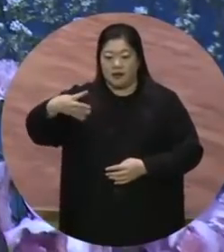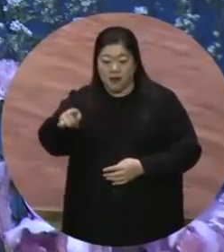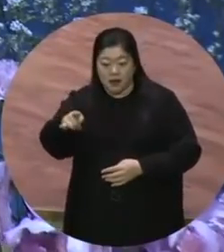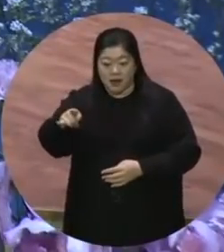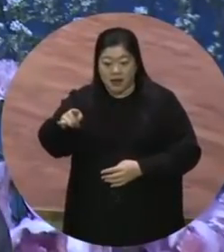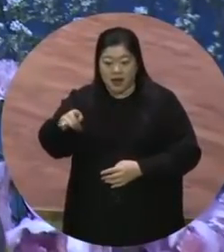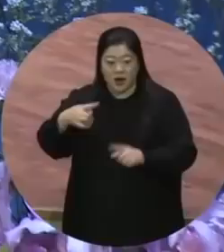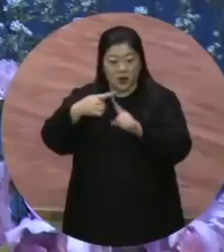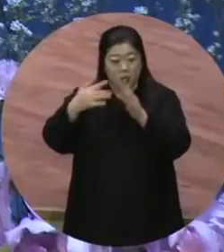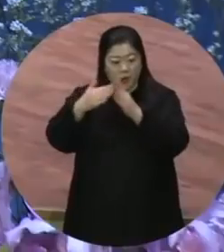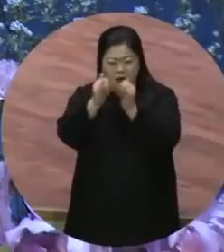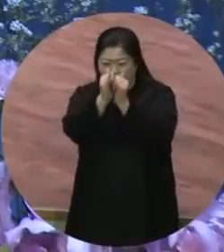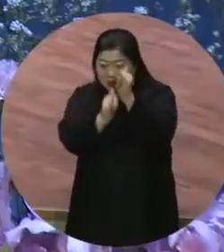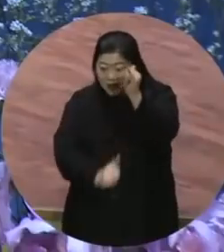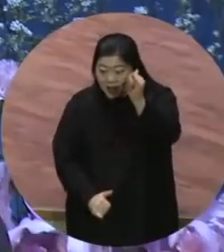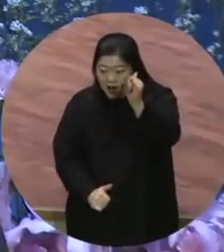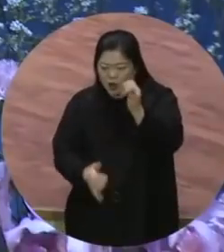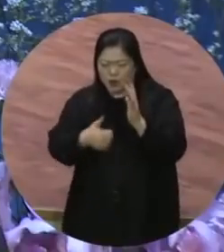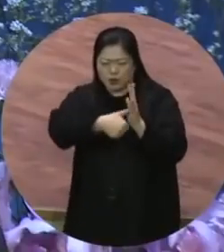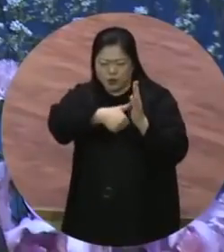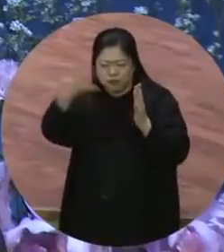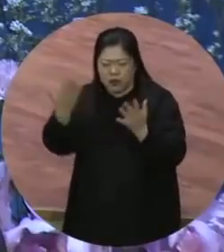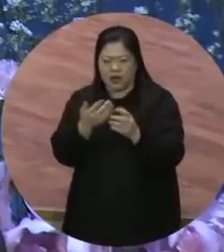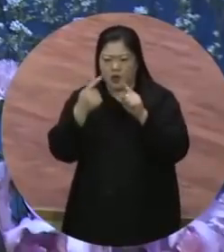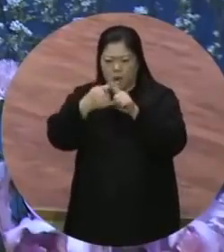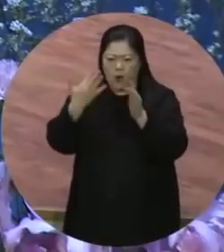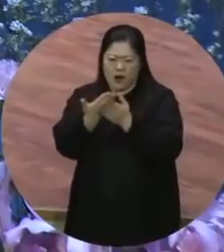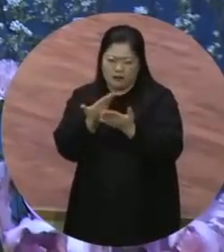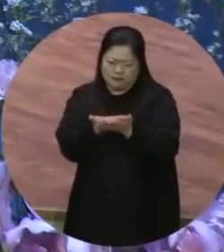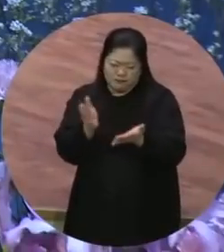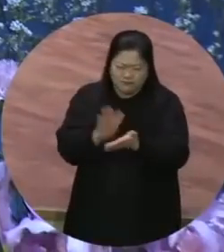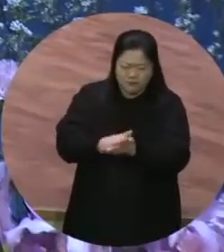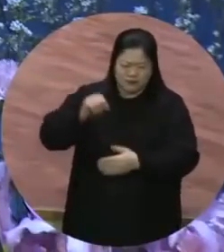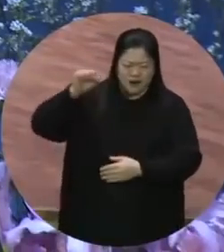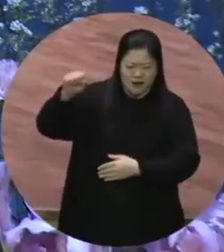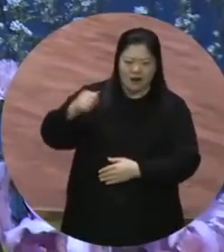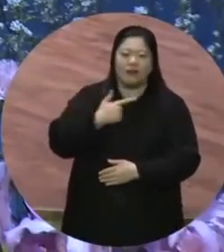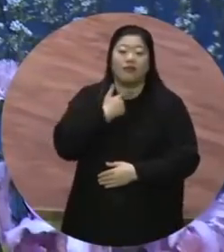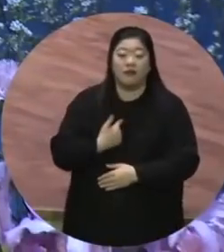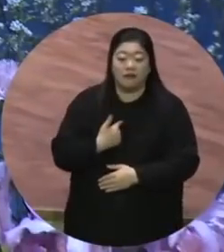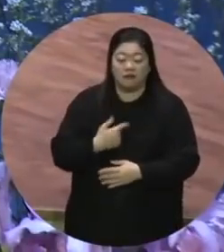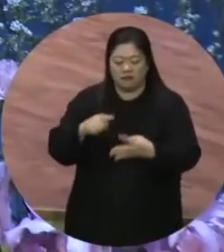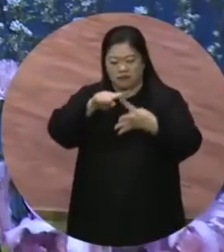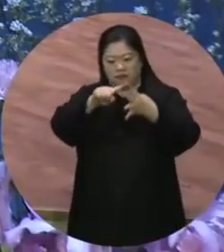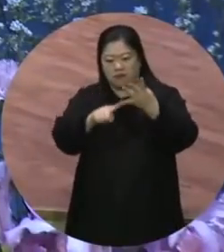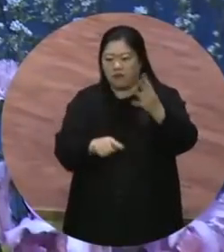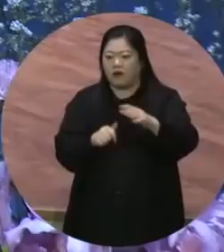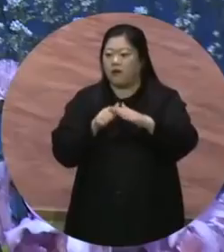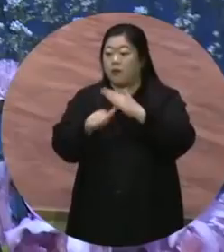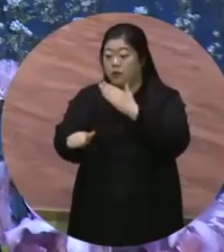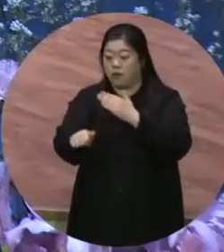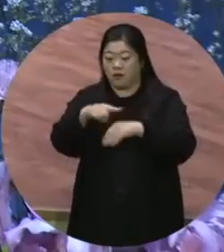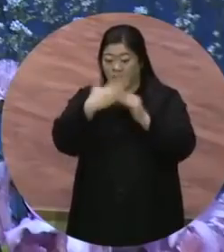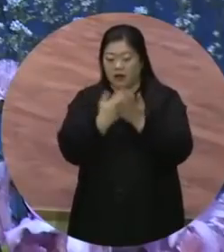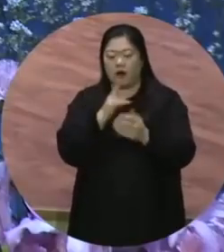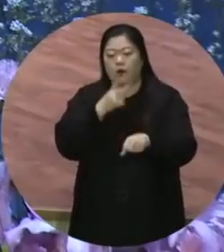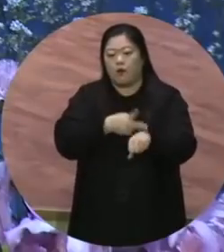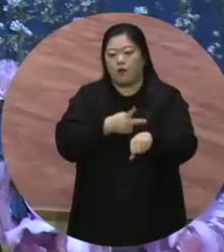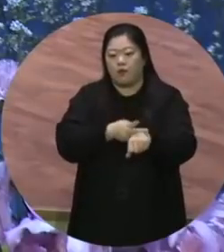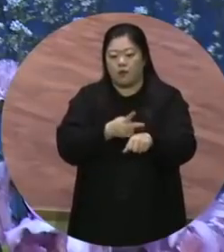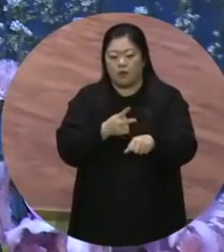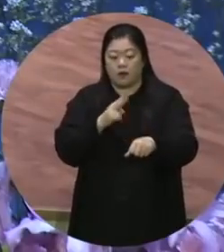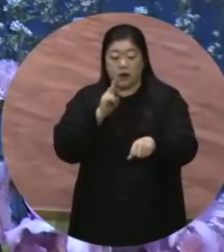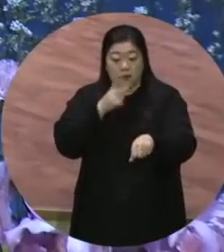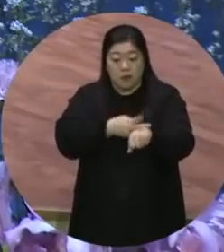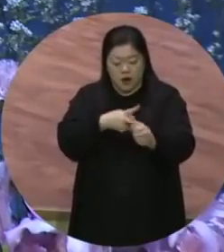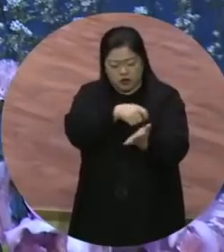역사상 이 교회의 갱신을 정말로 이 교회를 새롭게 하는 일에 쓰임 받았던